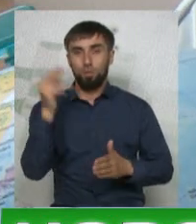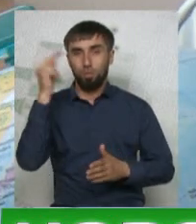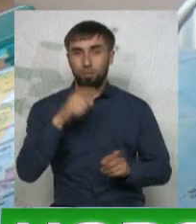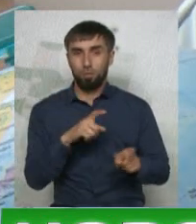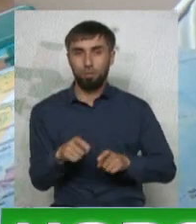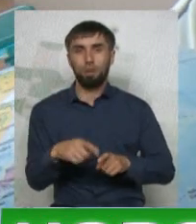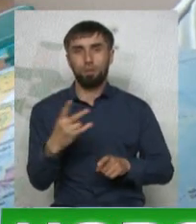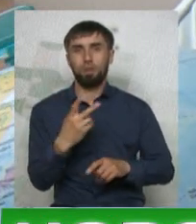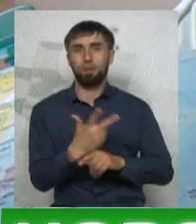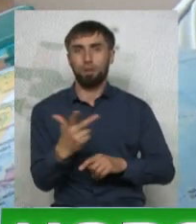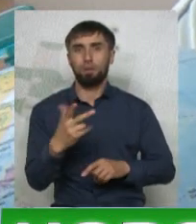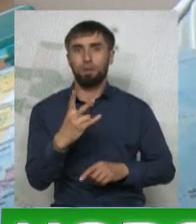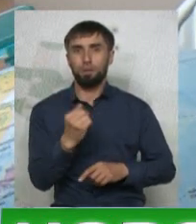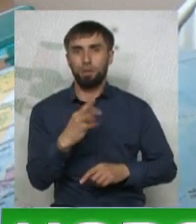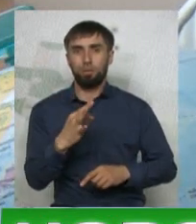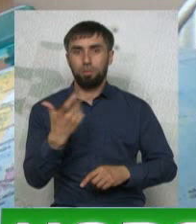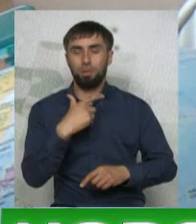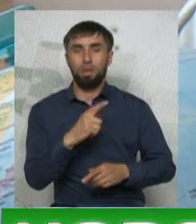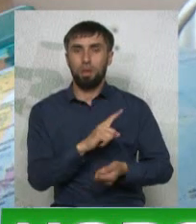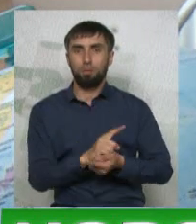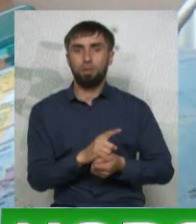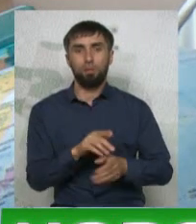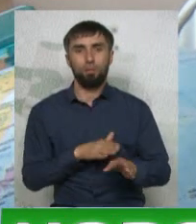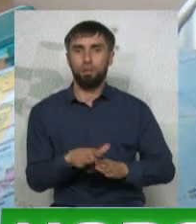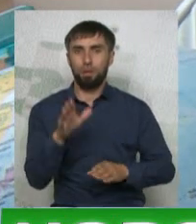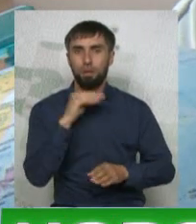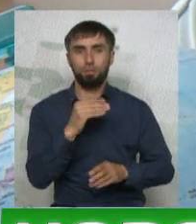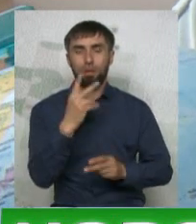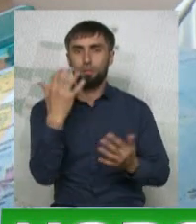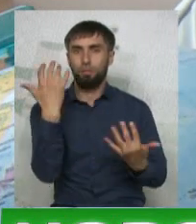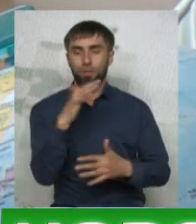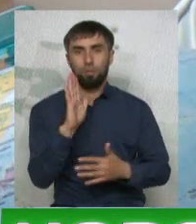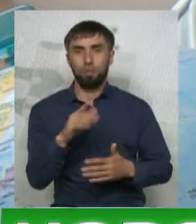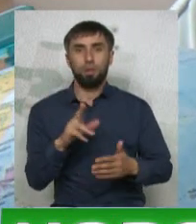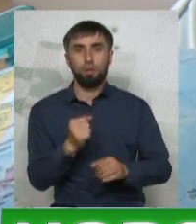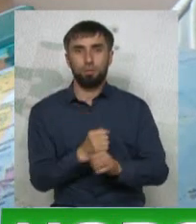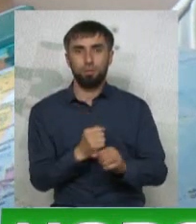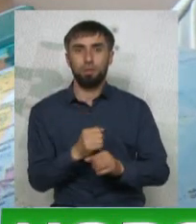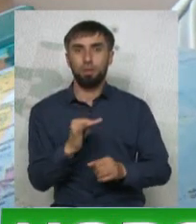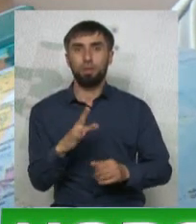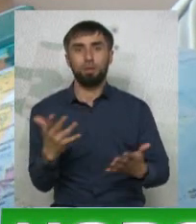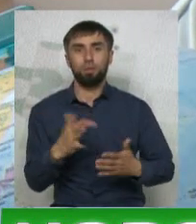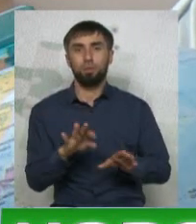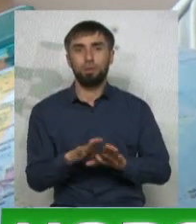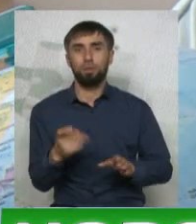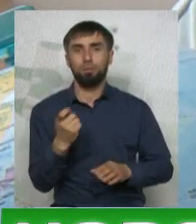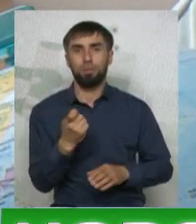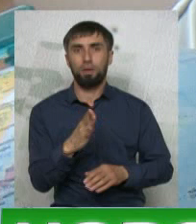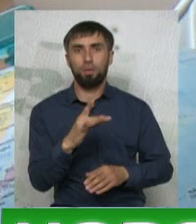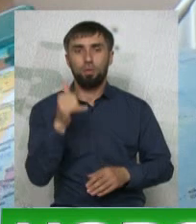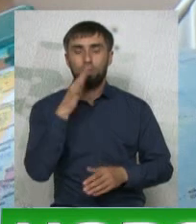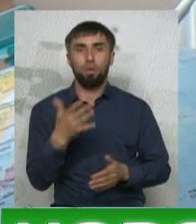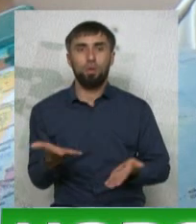Вы его 3 раза себе скажете, и потом обязательно все выполните. Даже не заметите, как вы сделаете. И вот какие-то такие маленькие вещи,